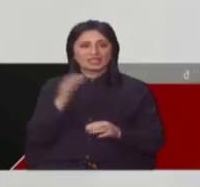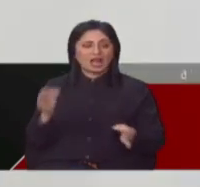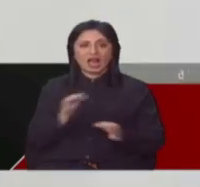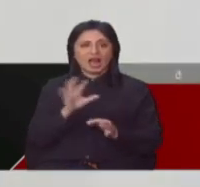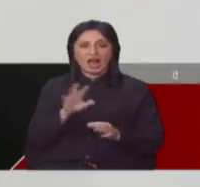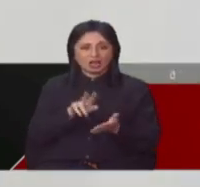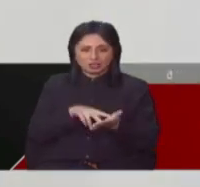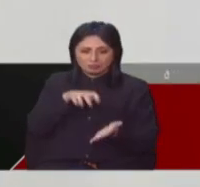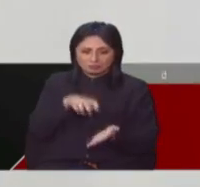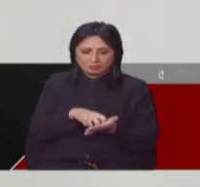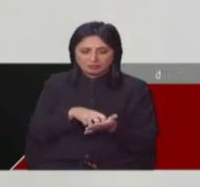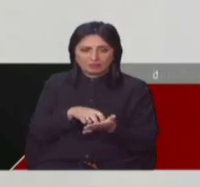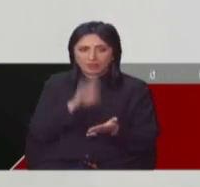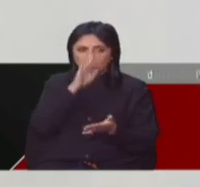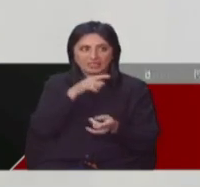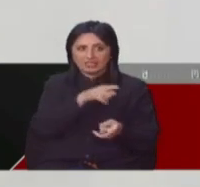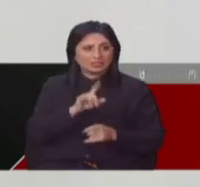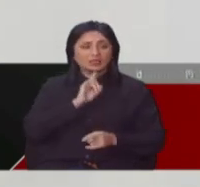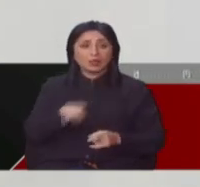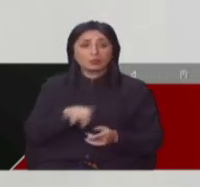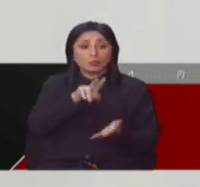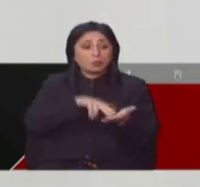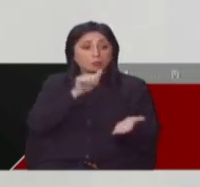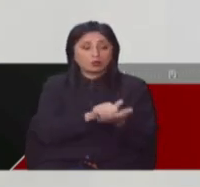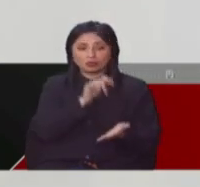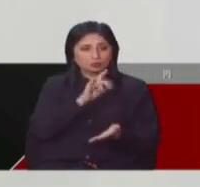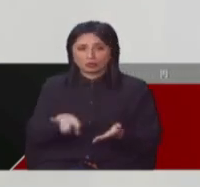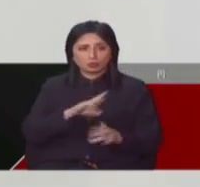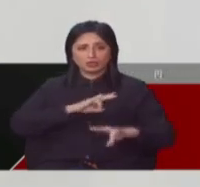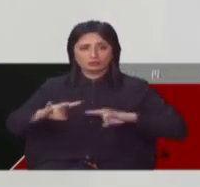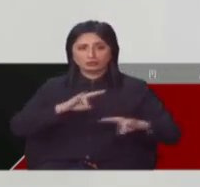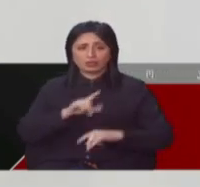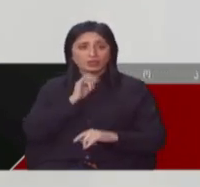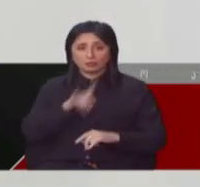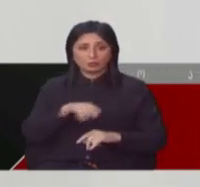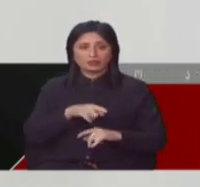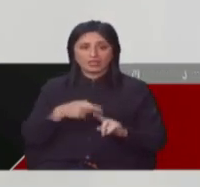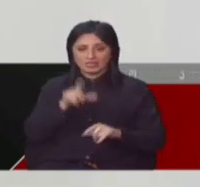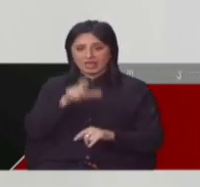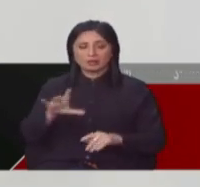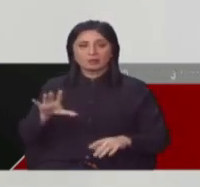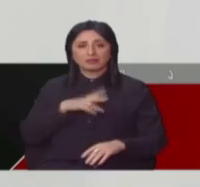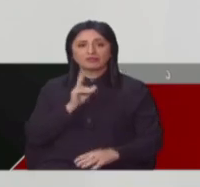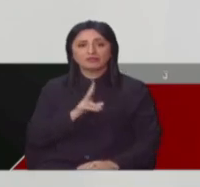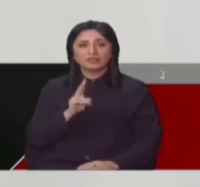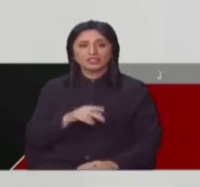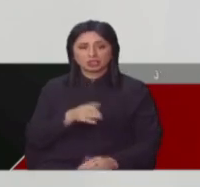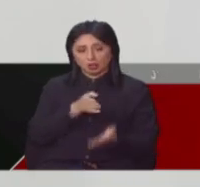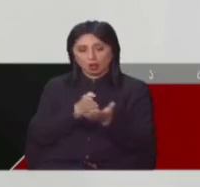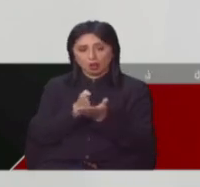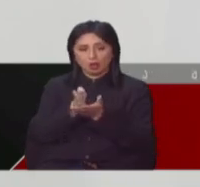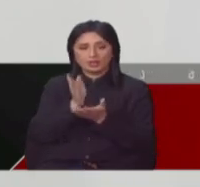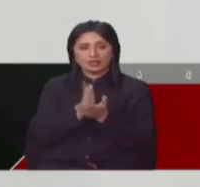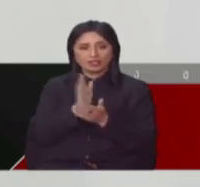არასდროს დაიჩოქებენ მტრის წინაშე, არასდროს არ მოუხდიან ოკუპანტთა სეპარატის ბოდიშს. ესენი იყვნენ ადამიანები, რომლებიც